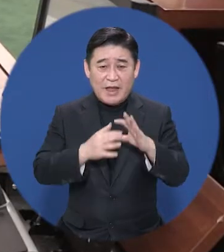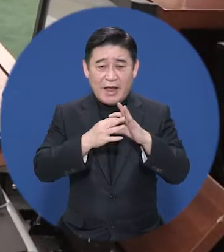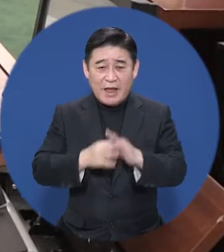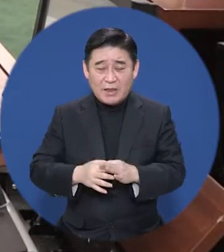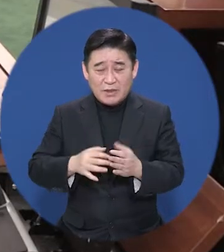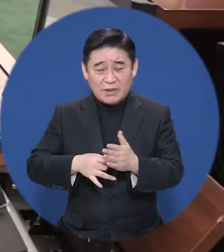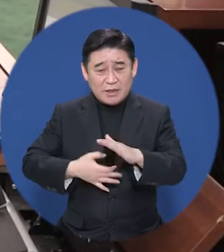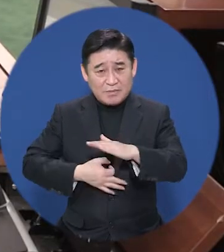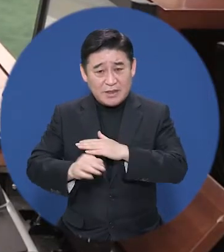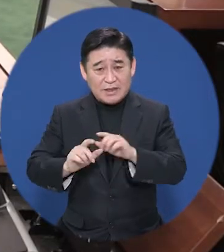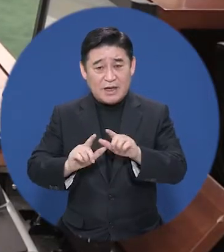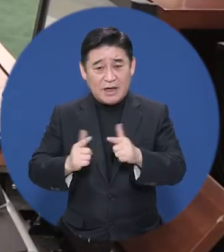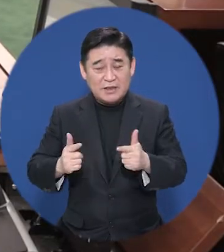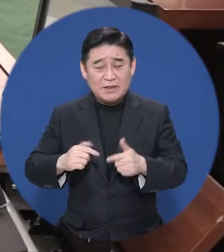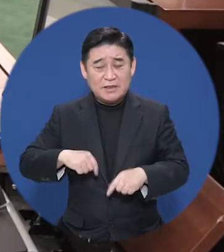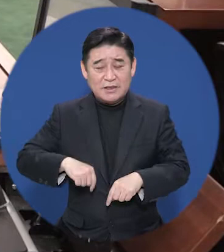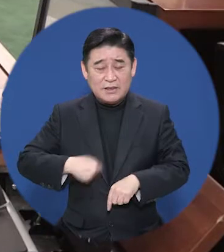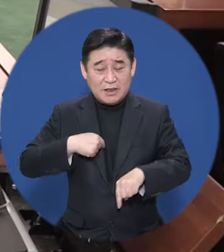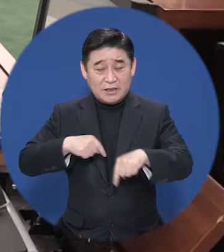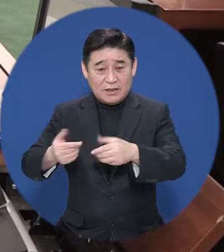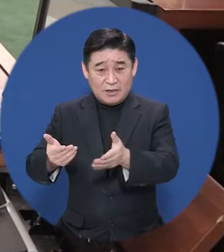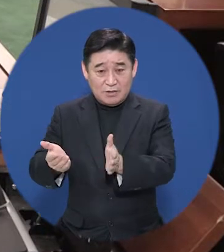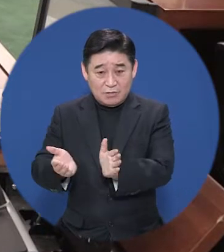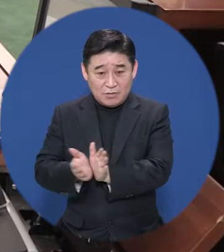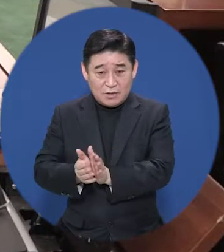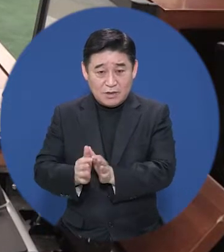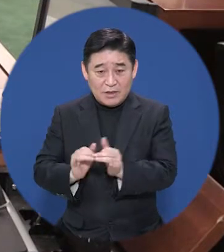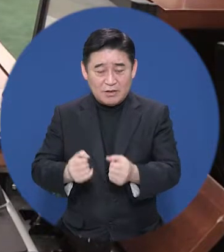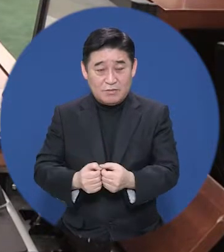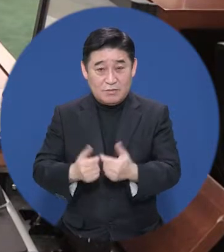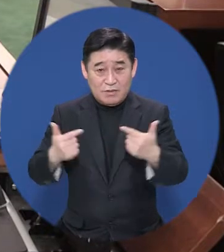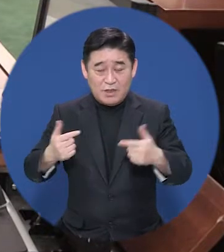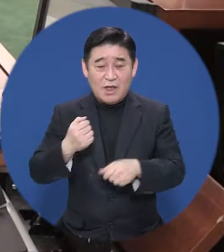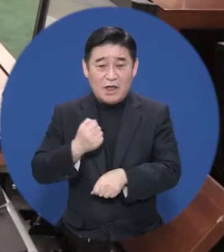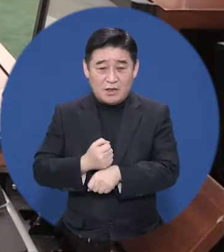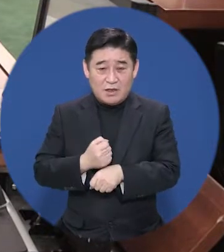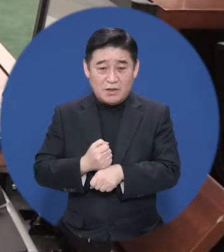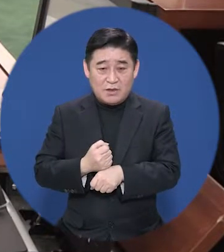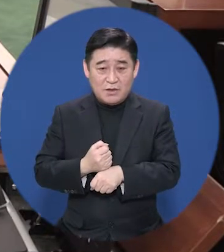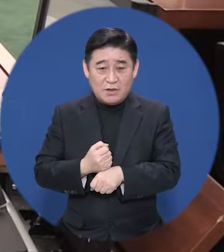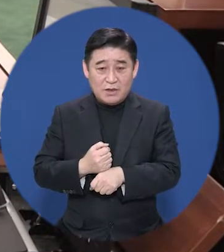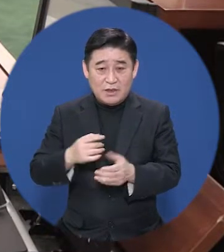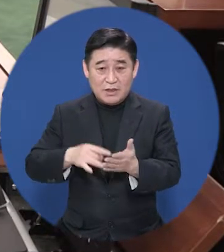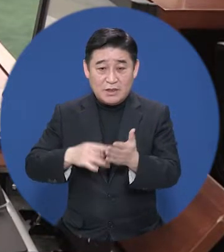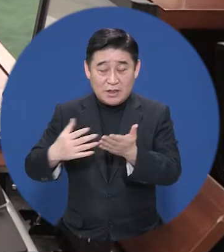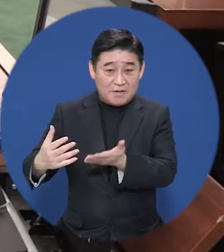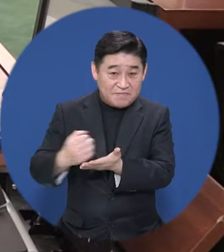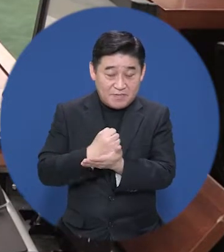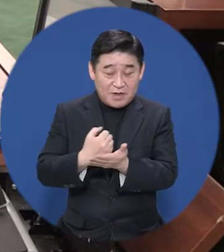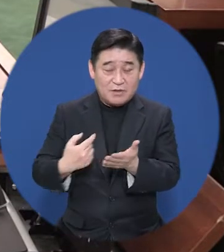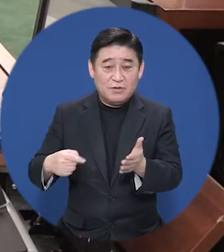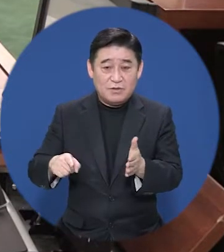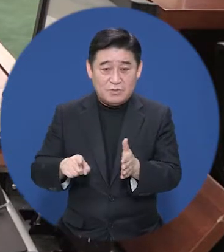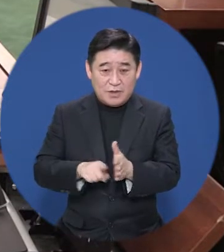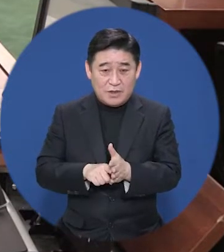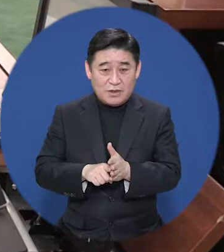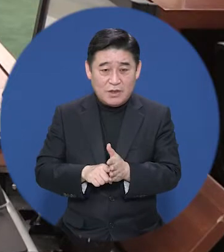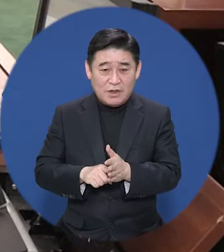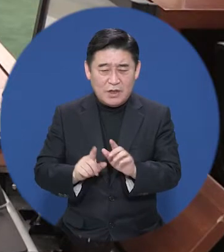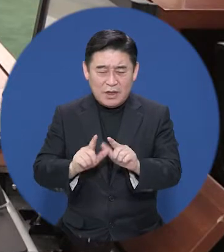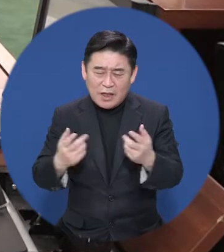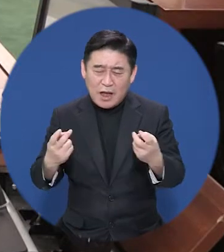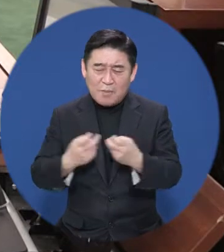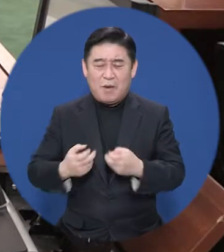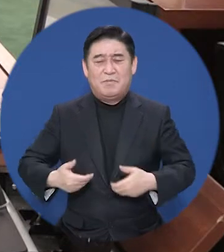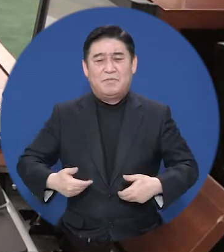지속적으로 체납이 징수된 자치구에서는 뭐 인력을 확대해서라도 어떻게든 징수를 하기 위해서 다양한 방법이 좀 필요할